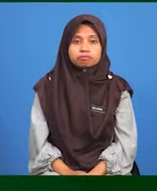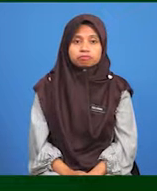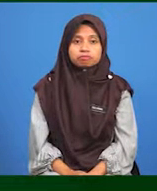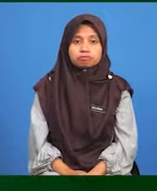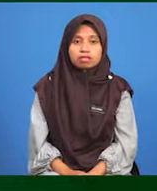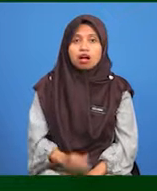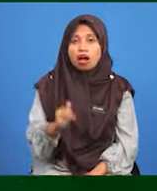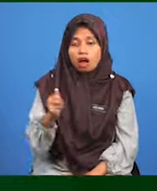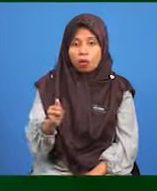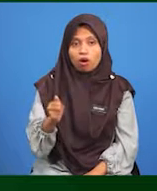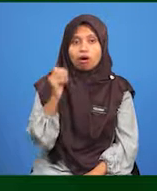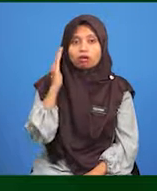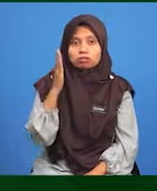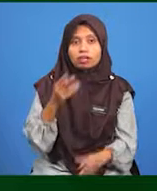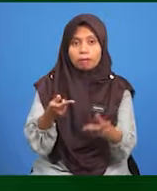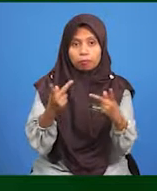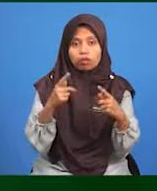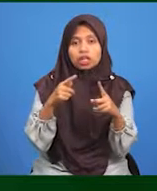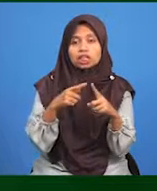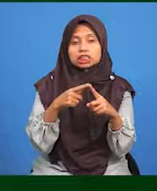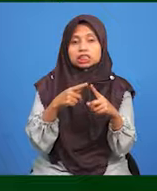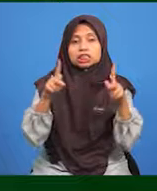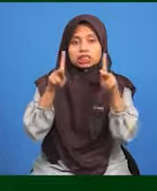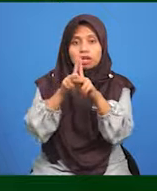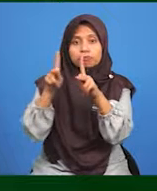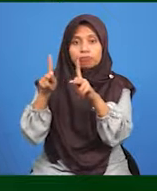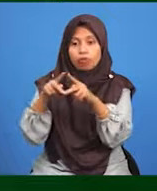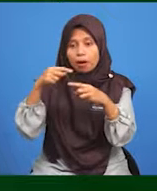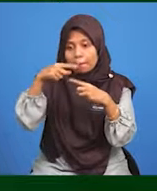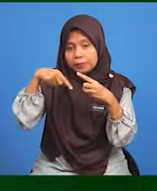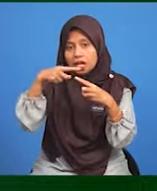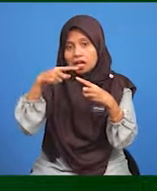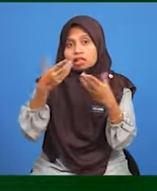awak akan pulang ke kampung Bilang